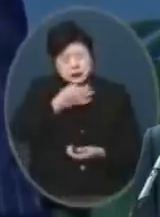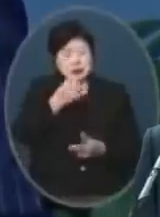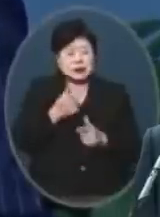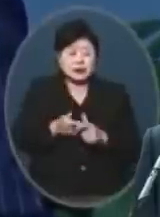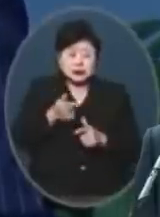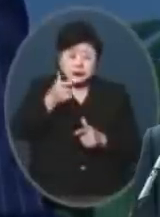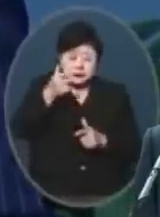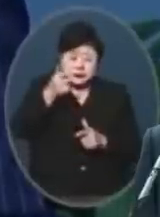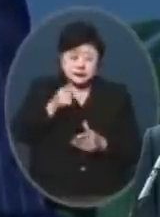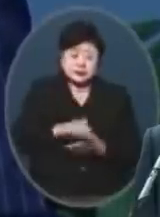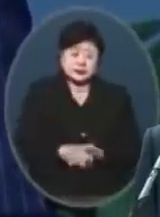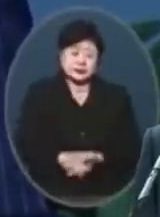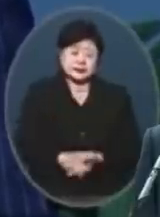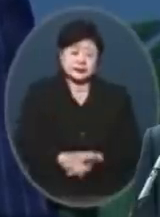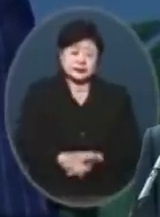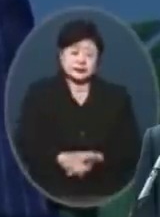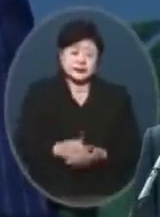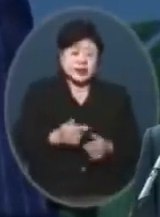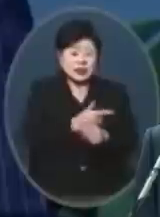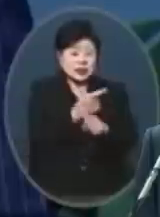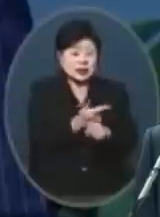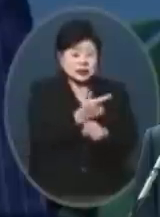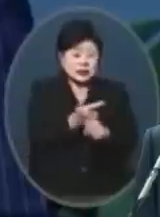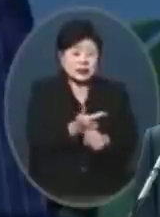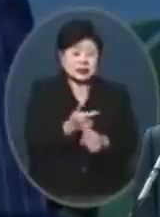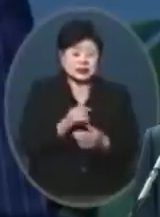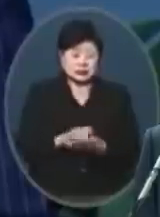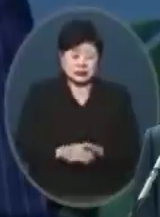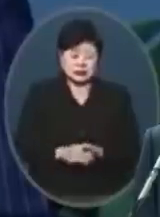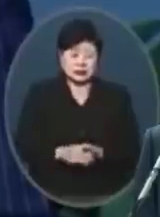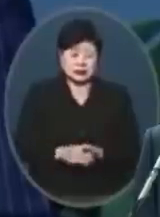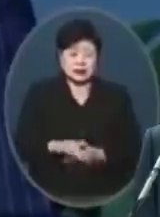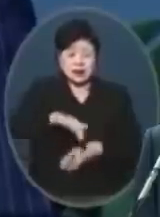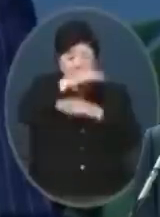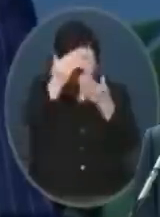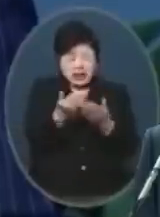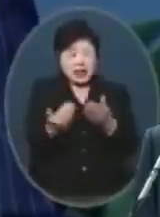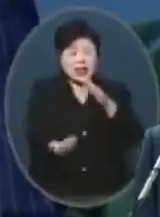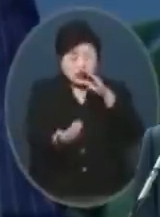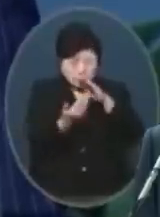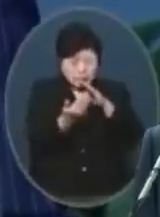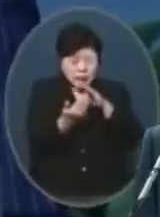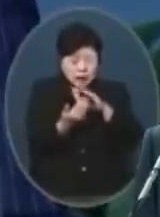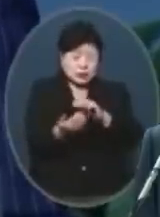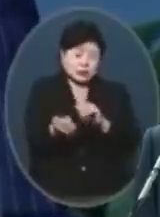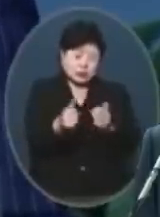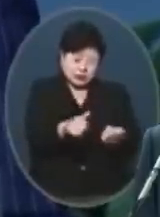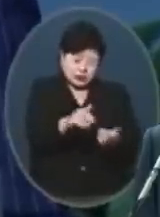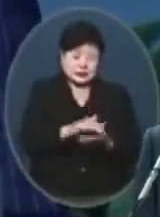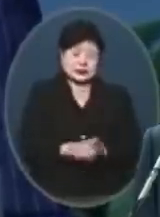예수님은 6시간 만에 다 이루었다고 세상을 뜨게 된 것입니다.